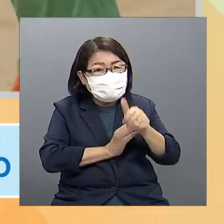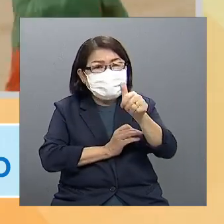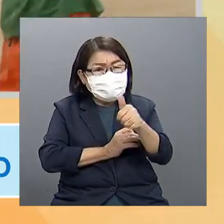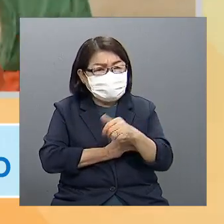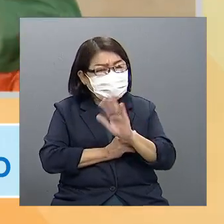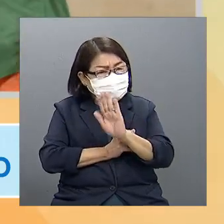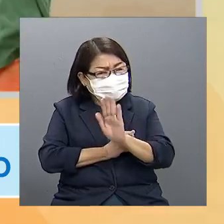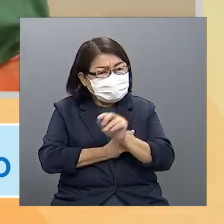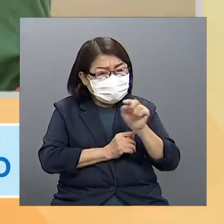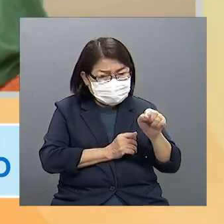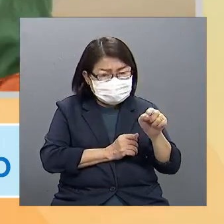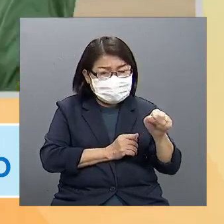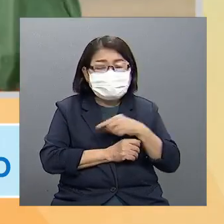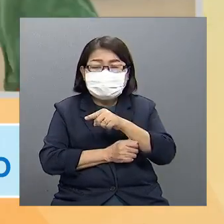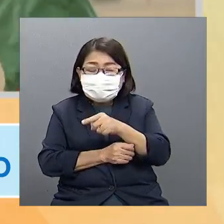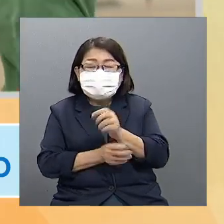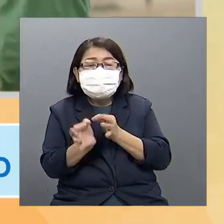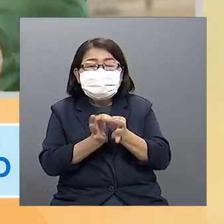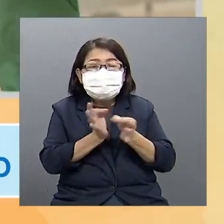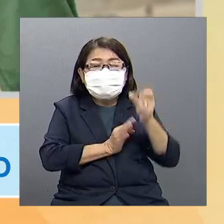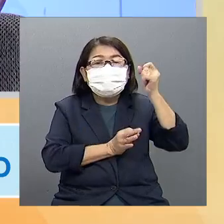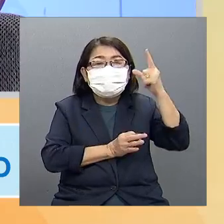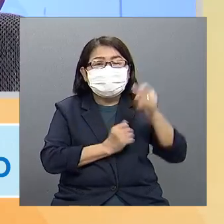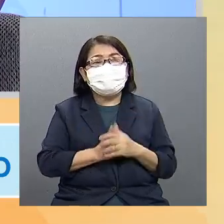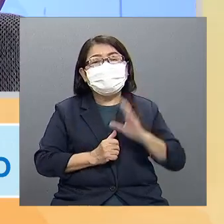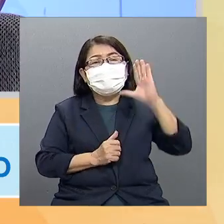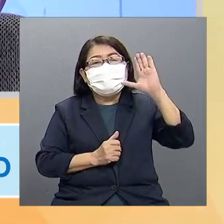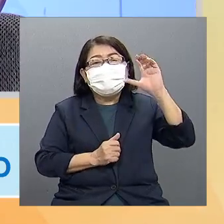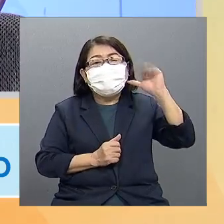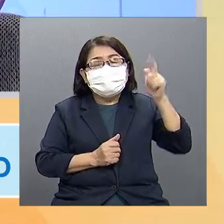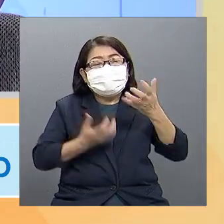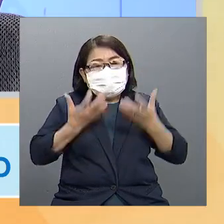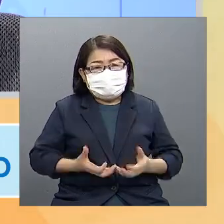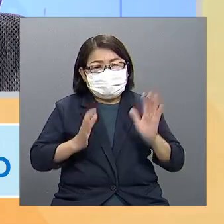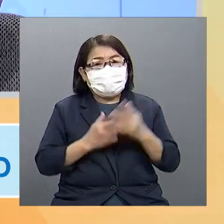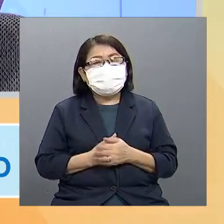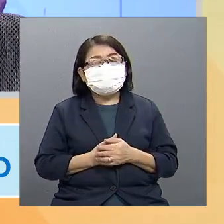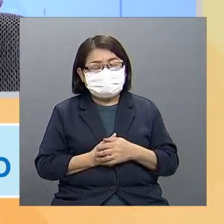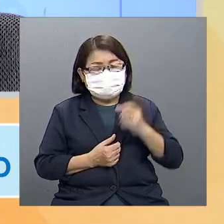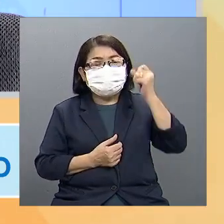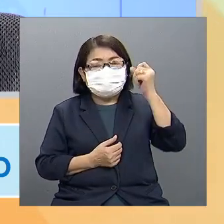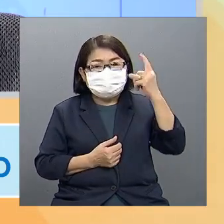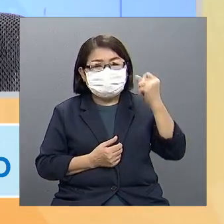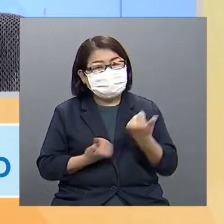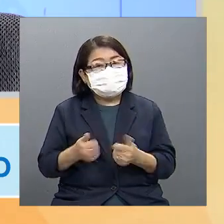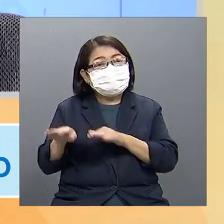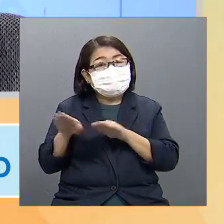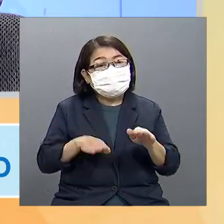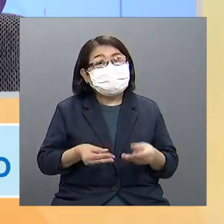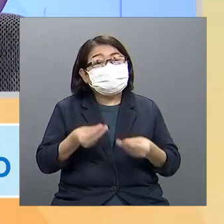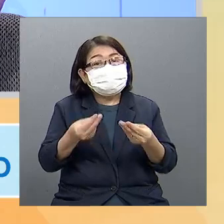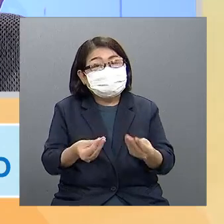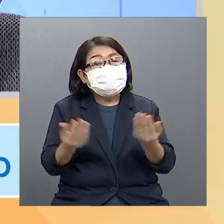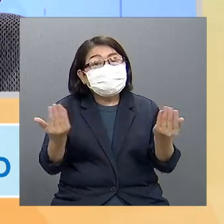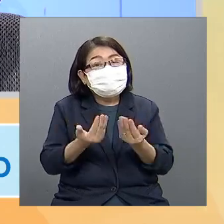ข้าหาด้วยวิธีแบบนี้ ค่ะค่ะเอาละค่ะคุณหมอคะวันนี้เราพูดคุยกันถึงเรื่องของการเตรียมความพร้อมให้กับเด็กๆในช่วงโควิด -19